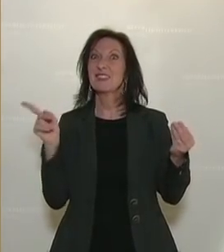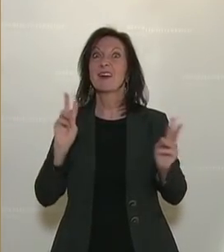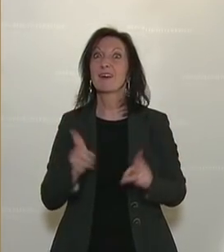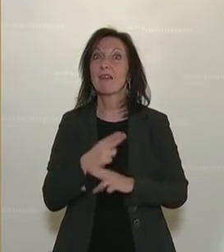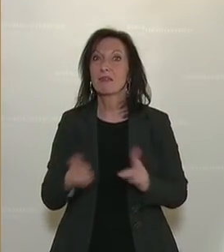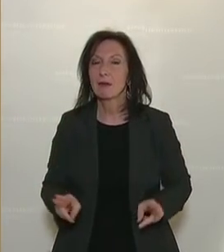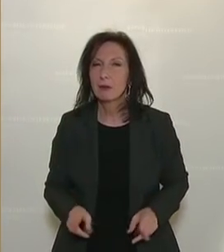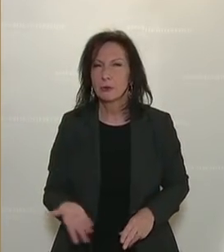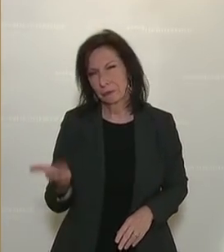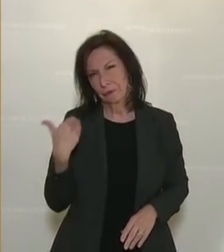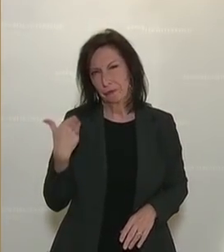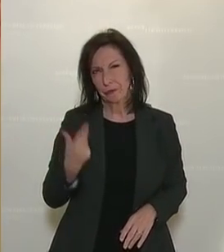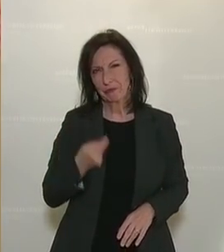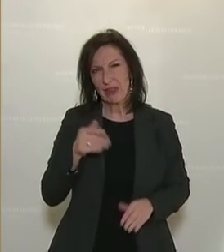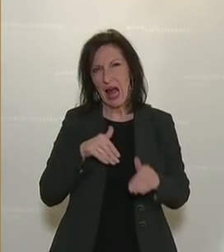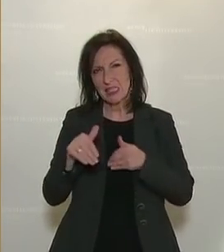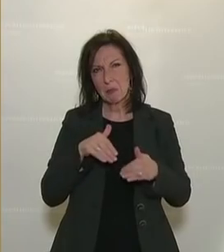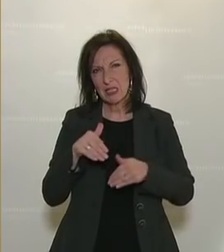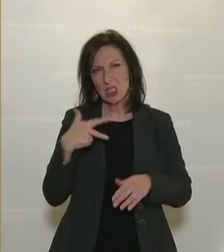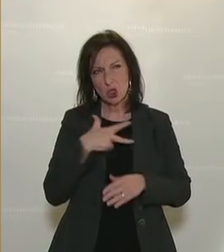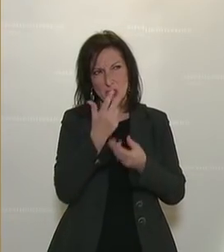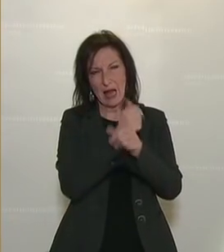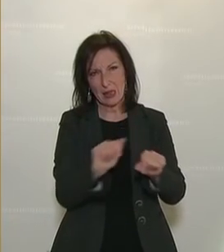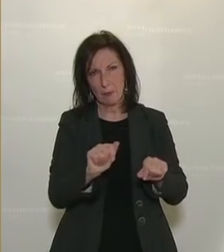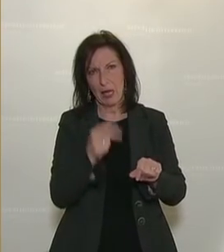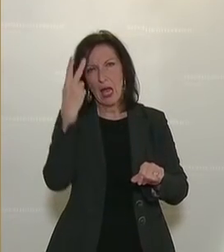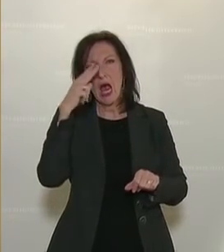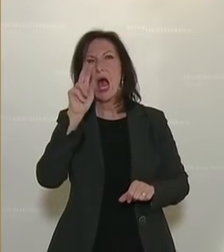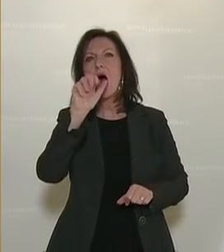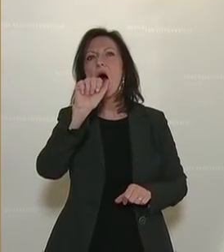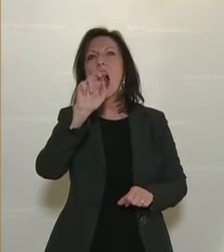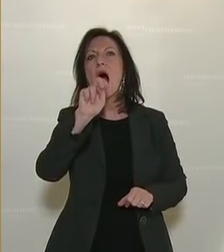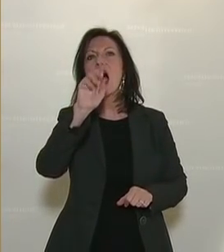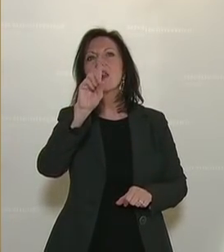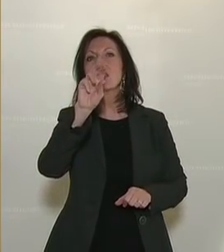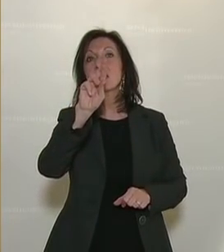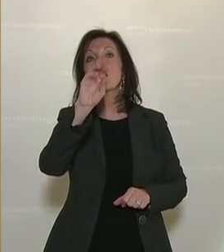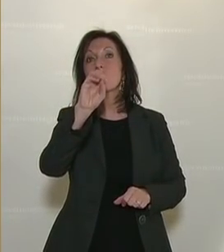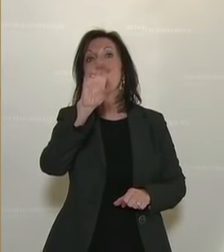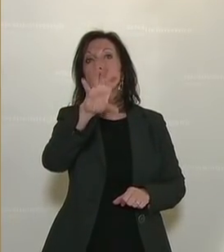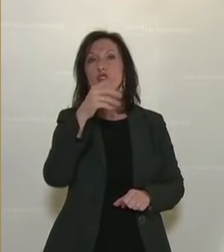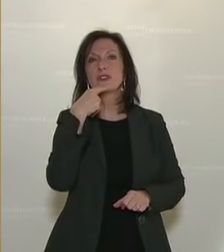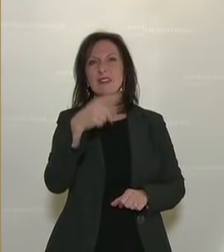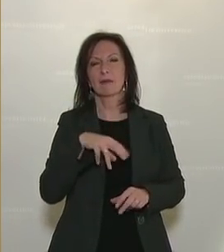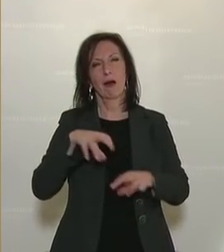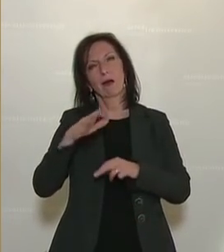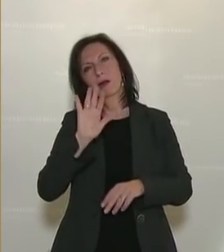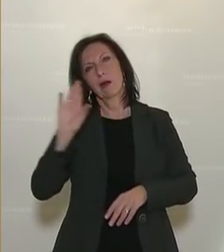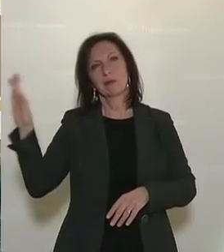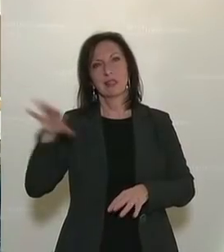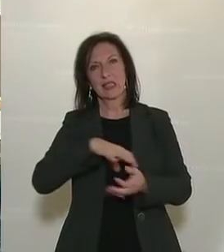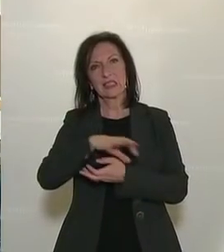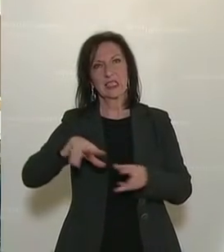nicht. Der ehemalige Finanzminister der Sozialdemokraten, der Herr Andrusch, hat das Krisenmanagement der Regierung